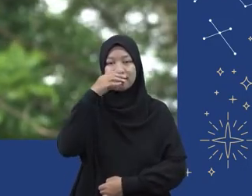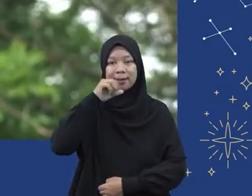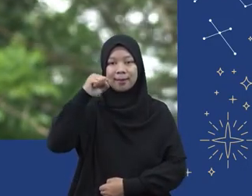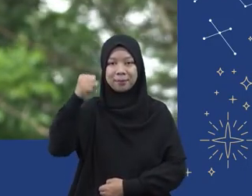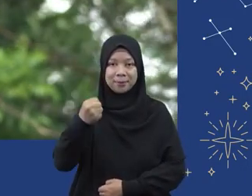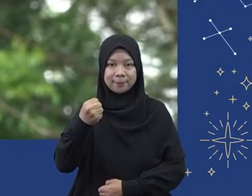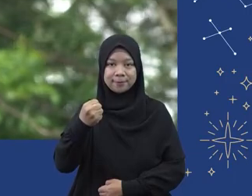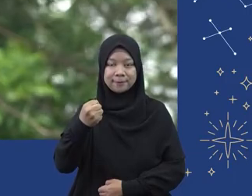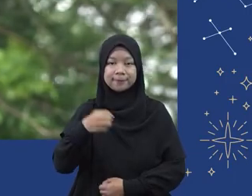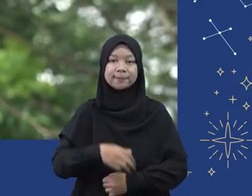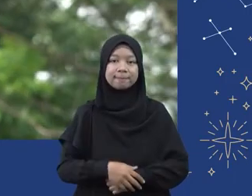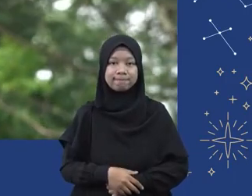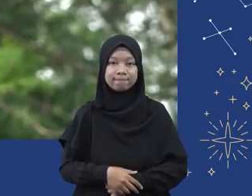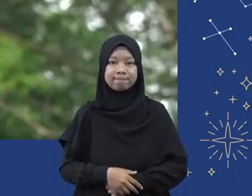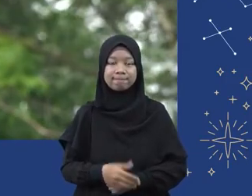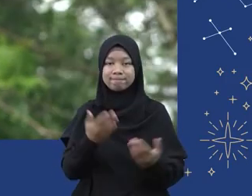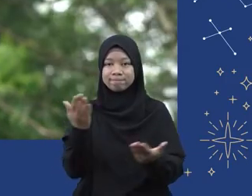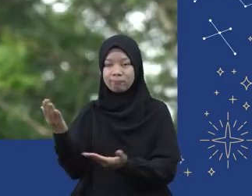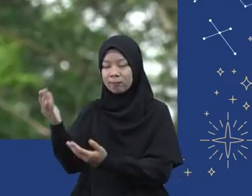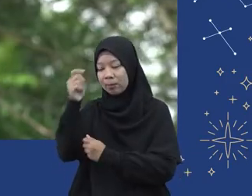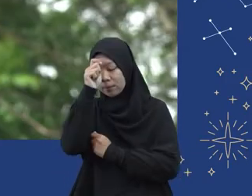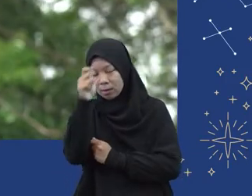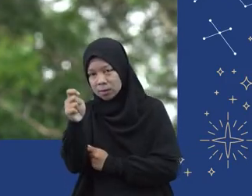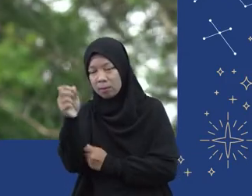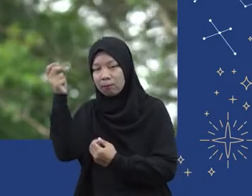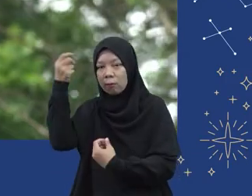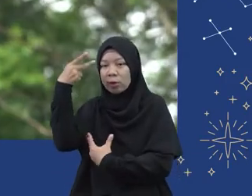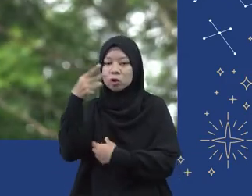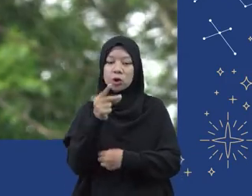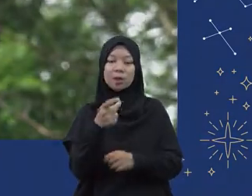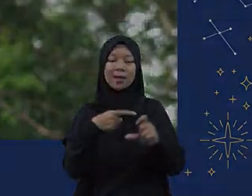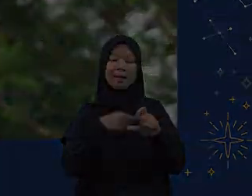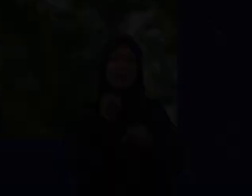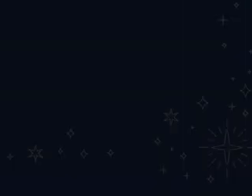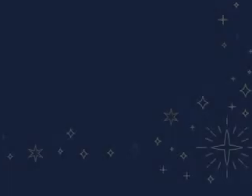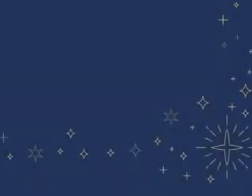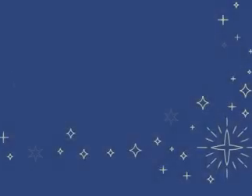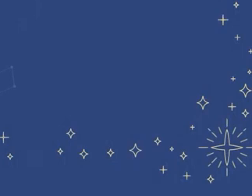Bandung kami silahkan Dengan hormat Profesor ini berhadia Kusuma